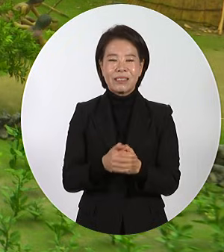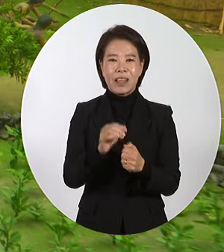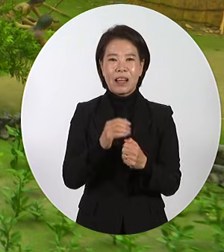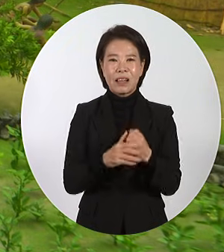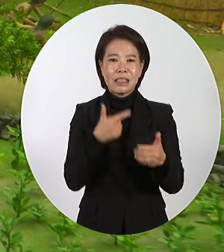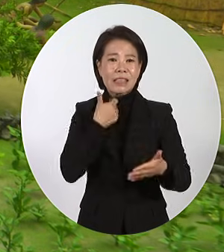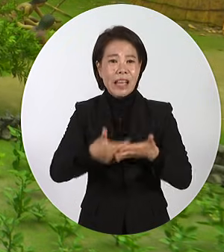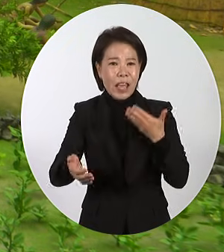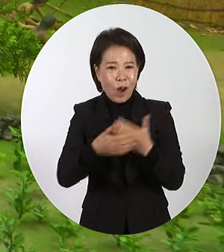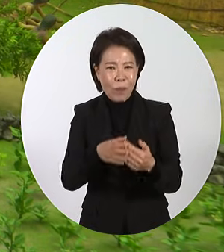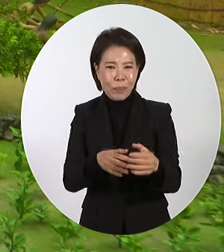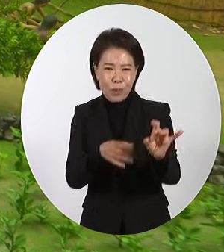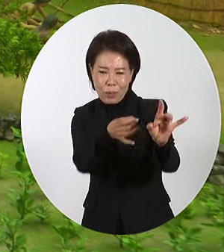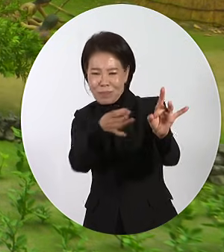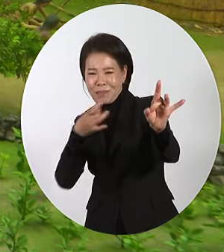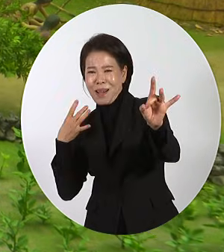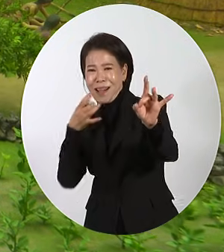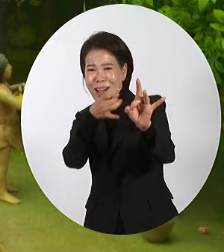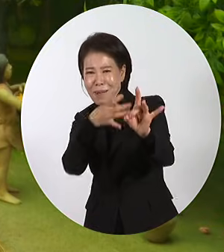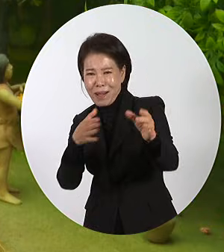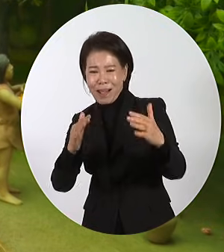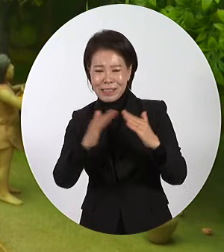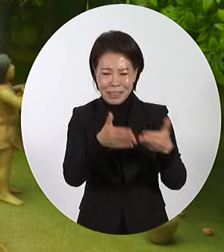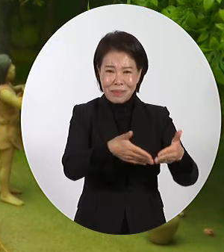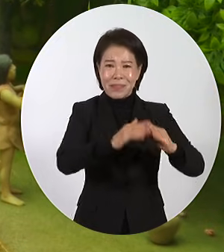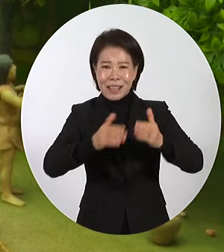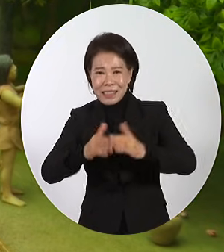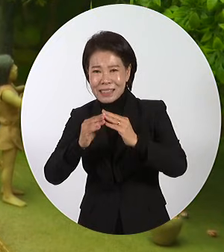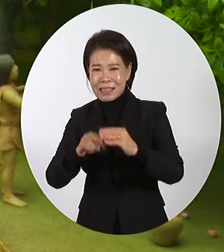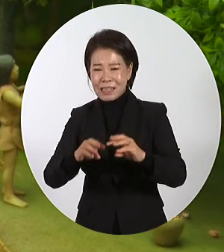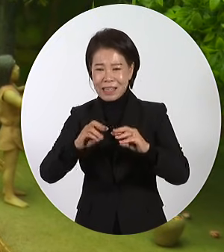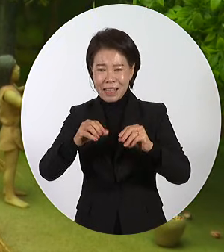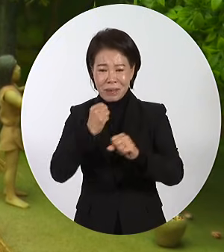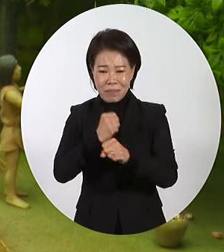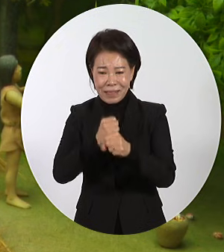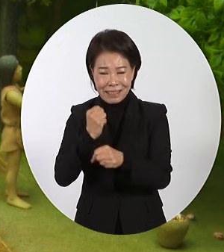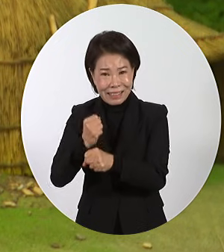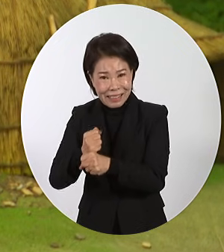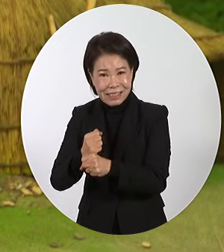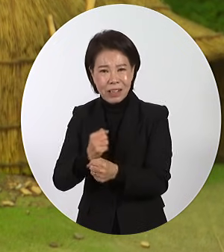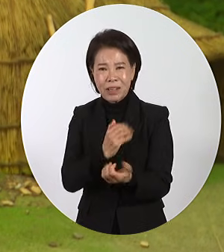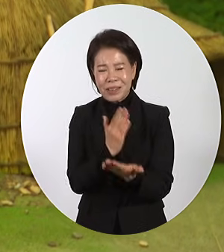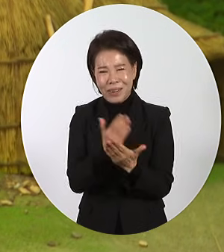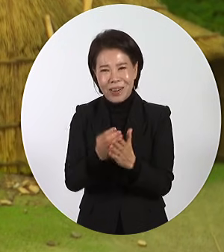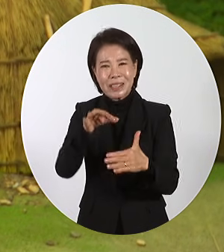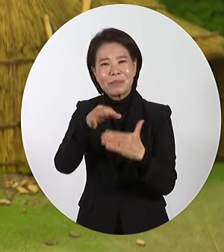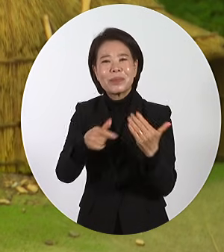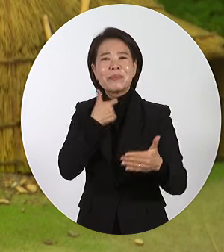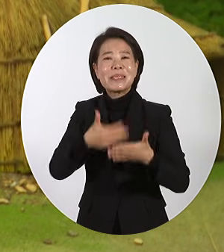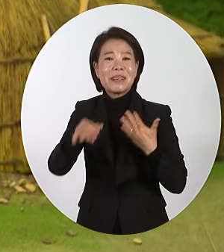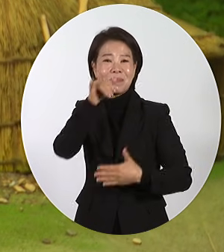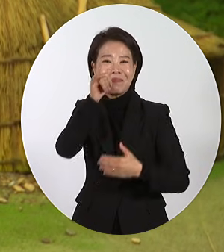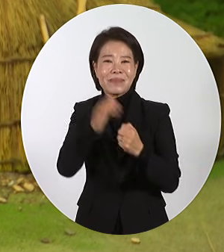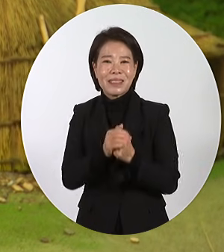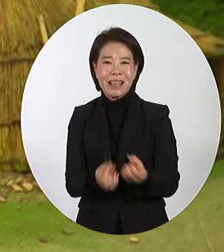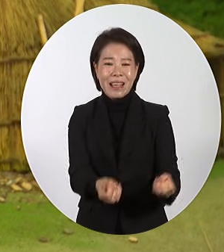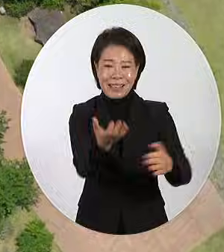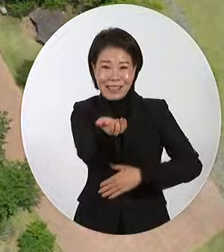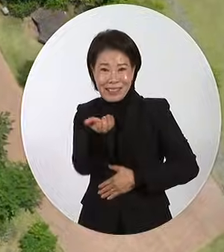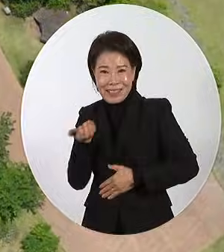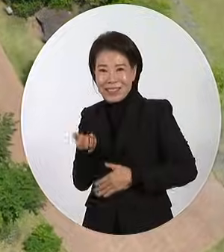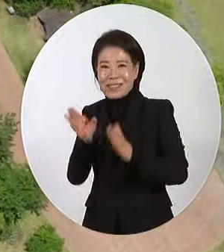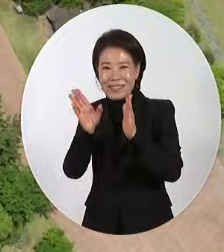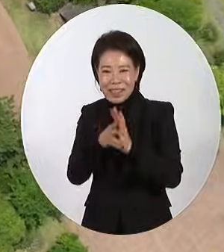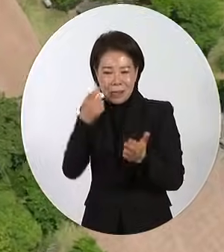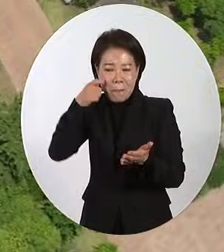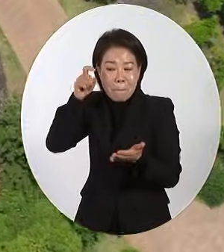체험, 수렵 활동, 움집 짓기, 토기 제작 등 다양한 체험이 마련됐는데요. 행사